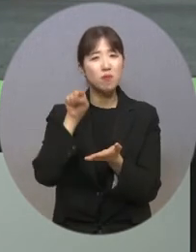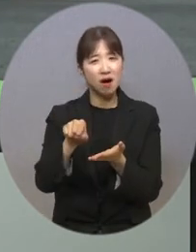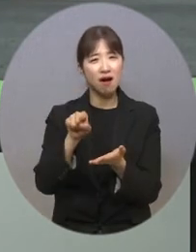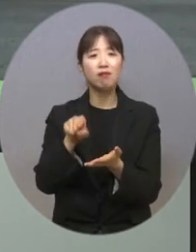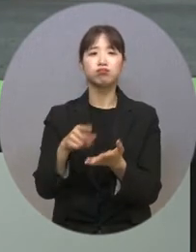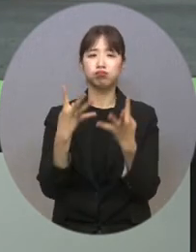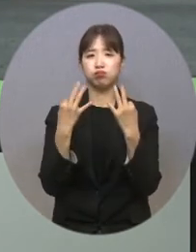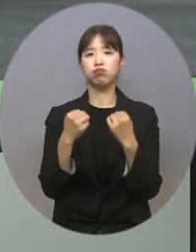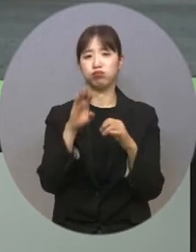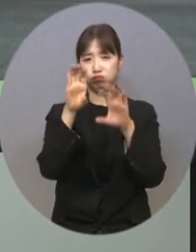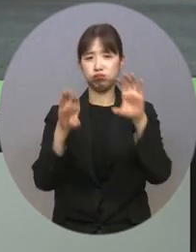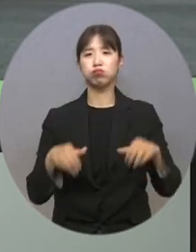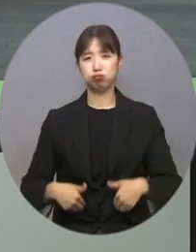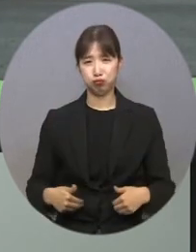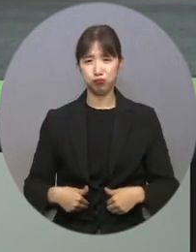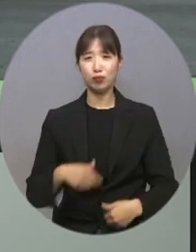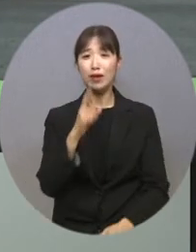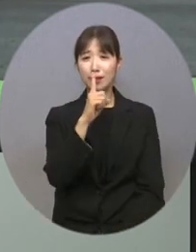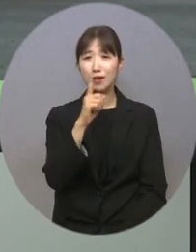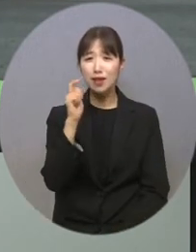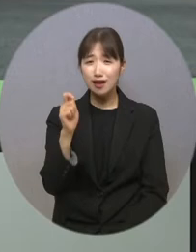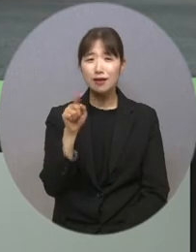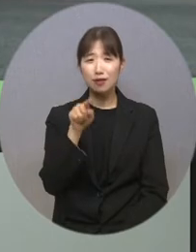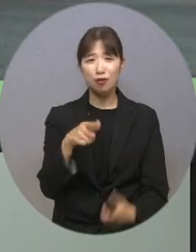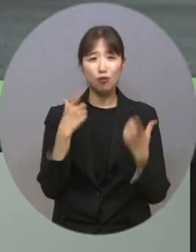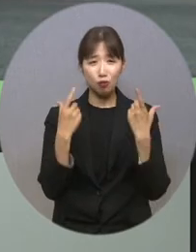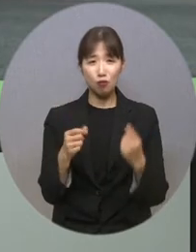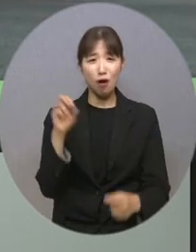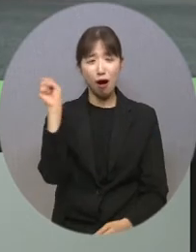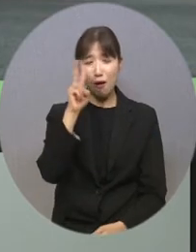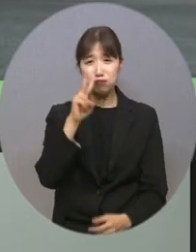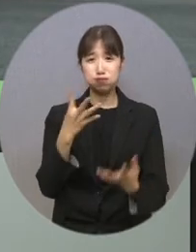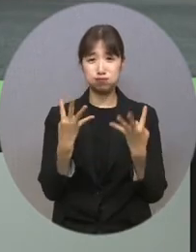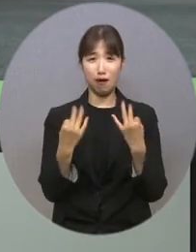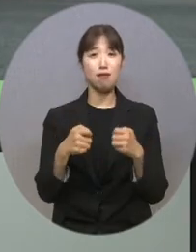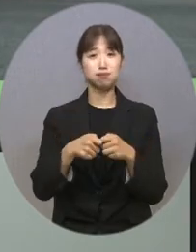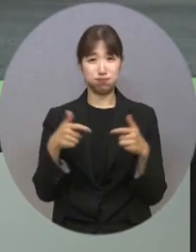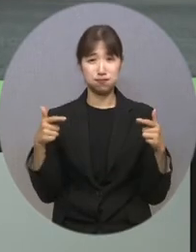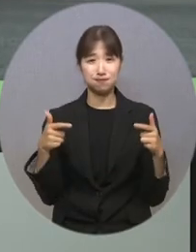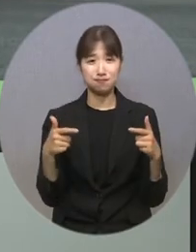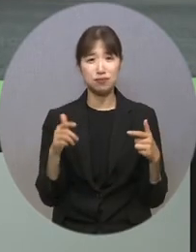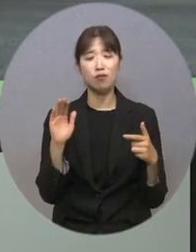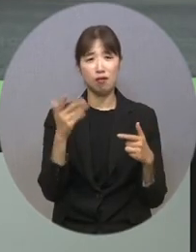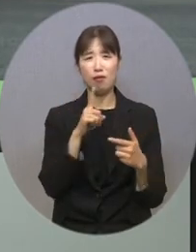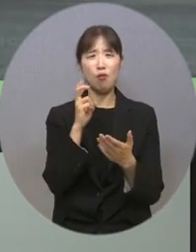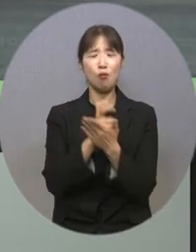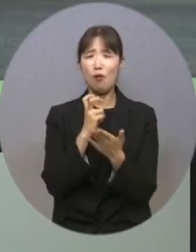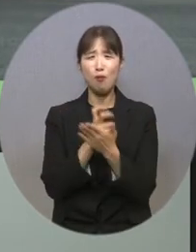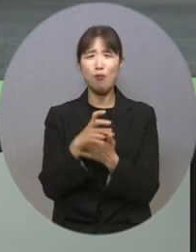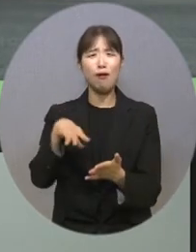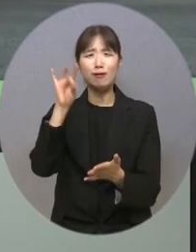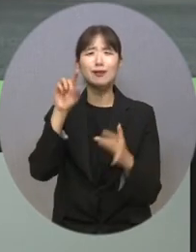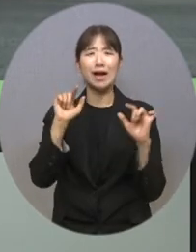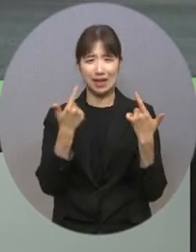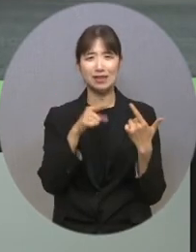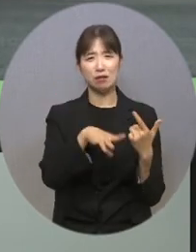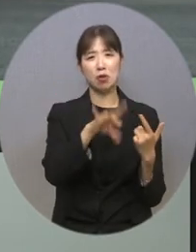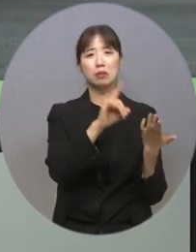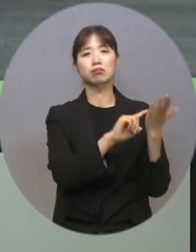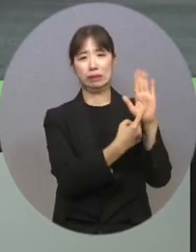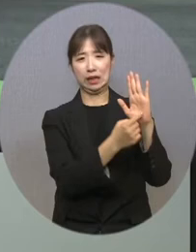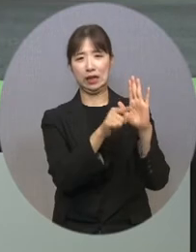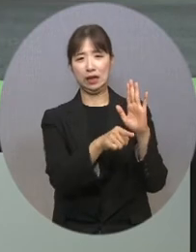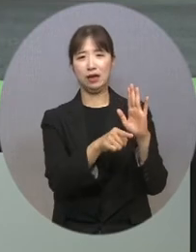하거든요 드라이브 스스로도 원수 부지불식간에 갑자기 생겼잖아요 그게 뭐 거기 만들어지고 그런